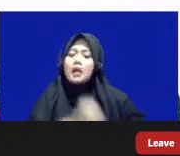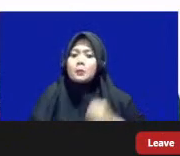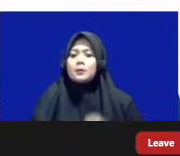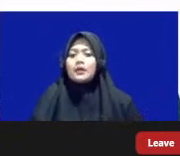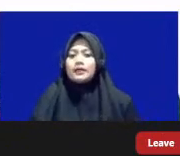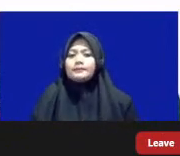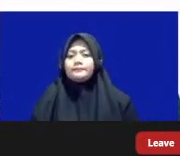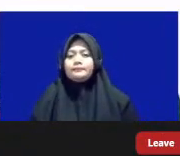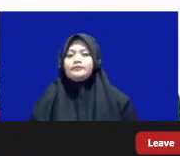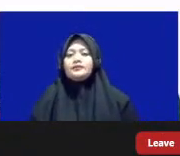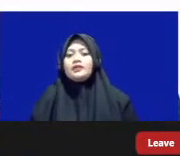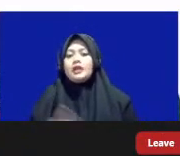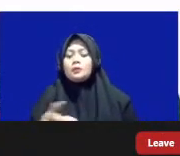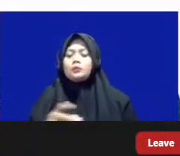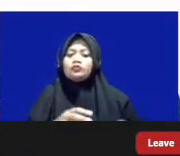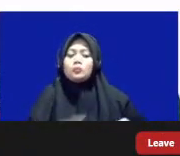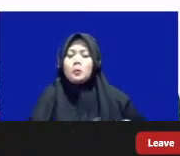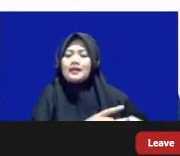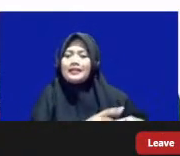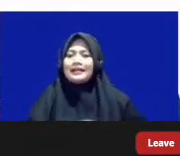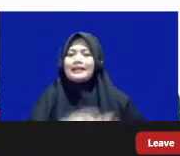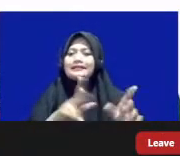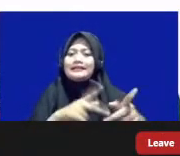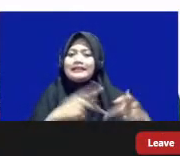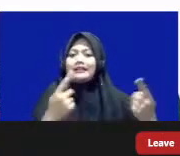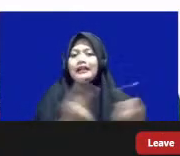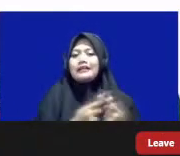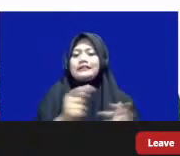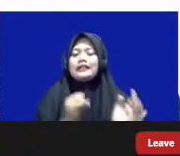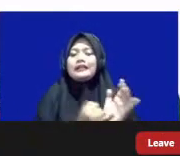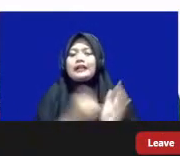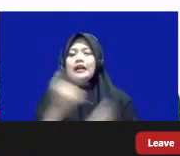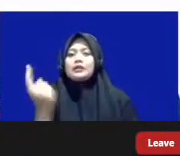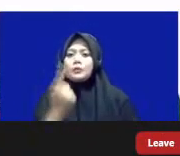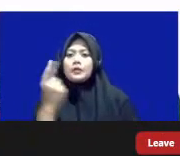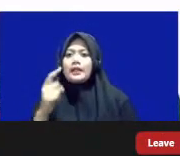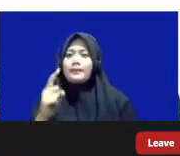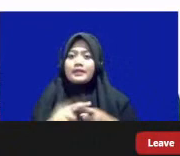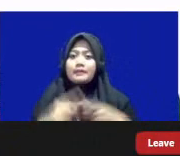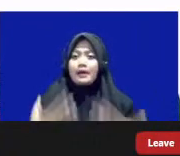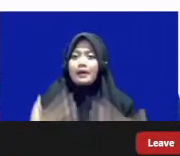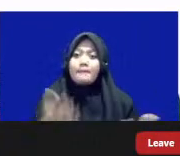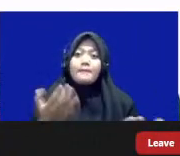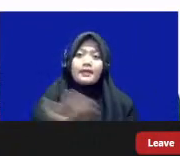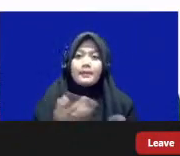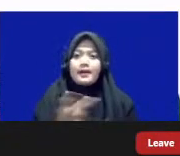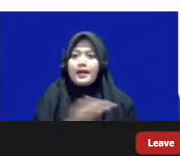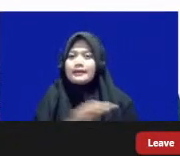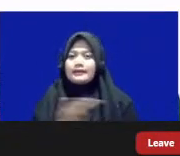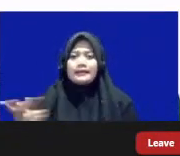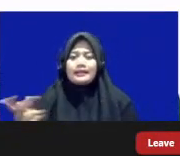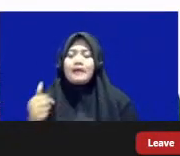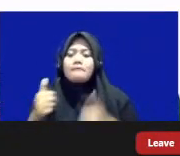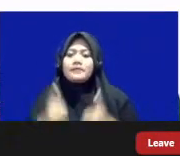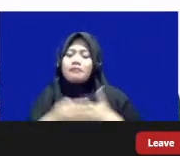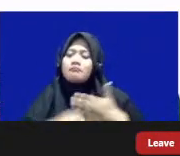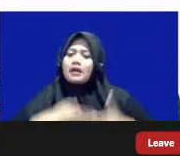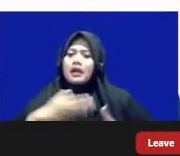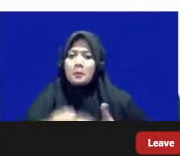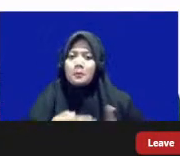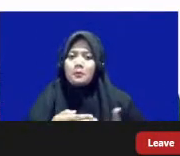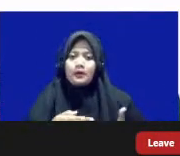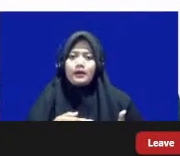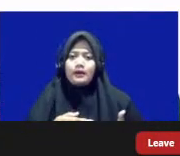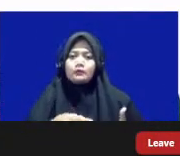satu koordinasi klaster nasional penanggulangan bencana. Yaitu yang pertama adalah bagaimana kita bisa melakukan pengerahan sumber daya